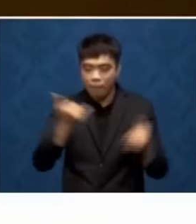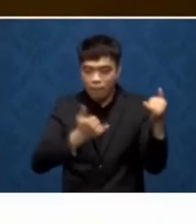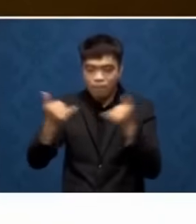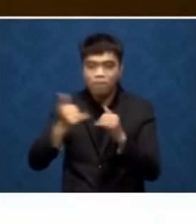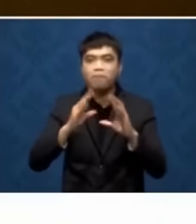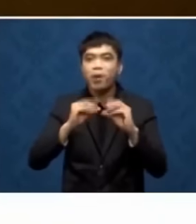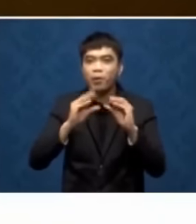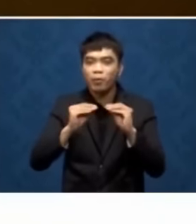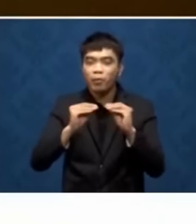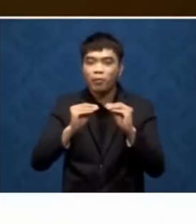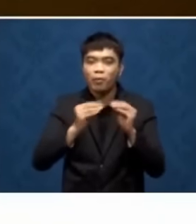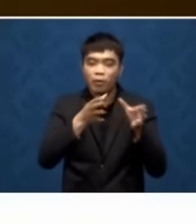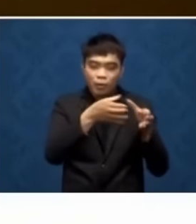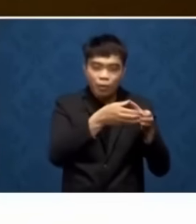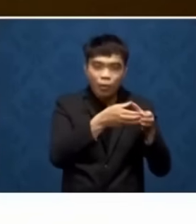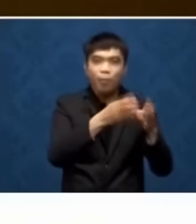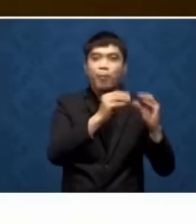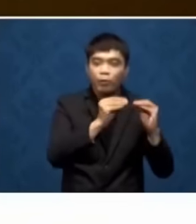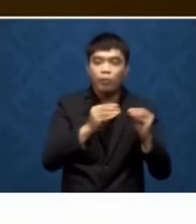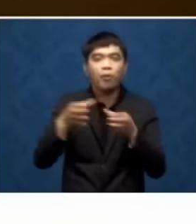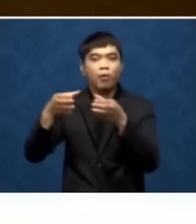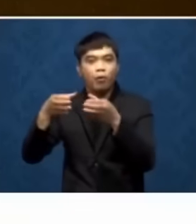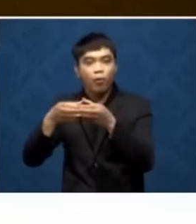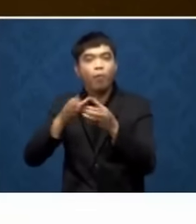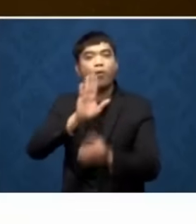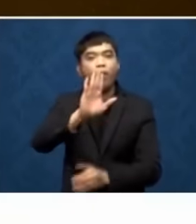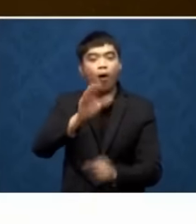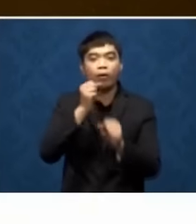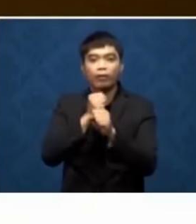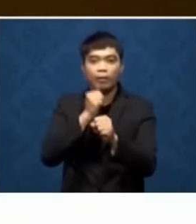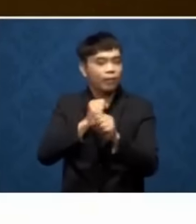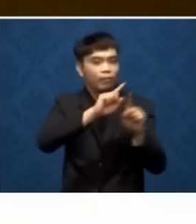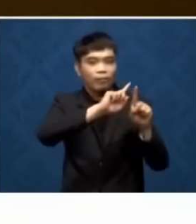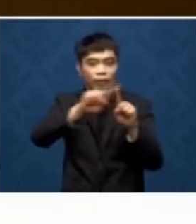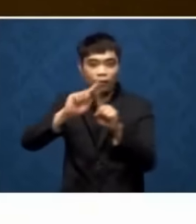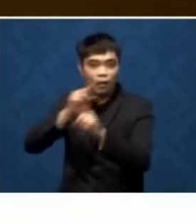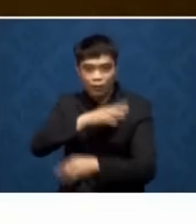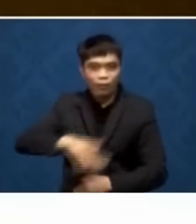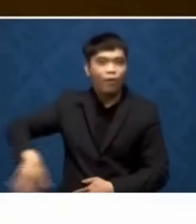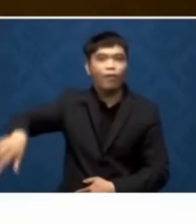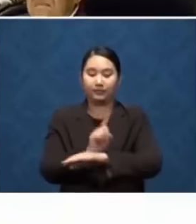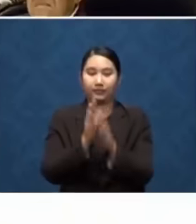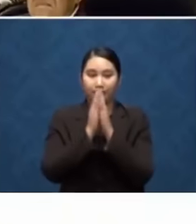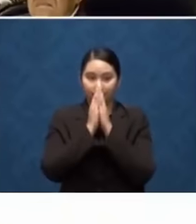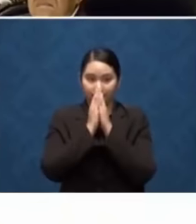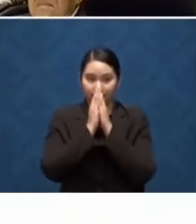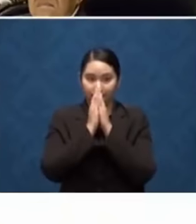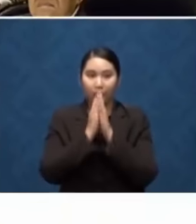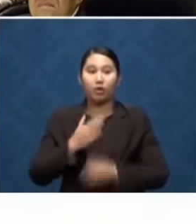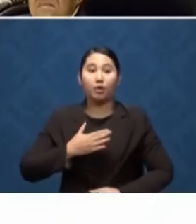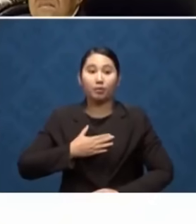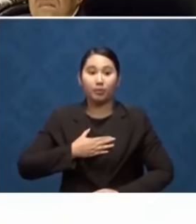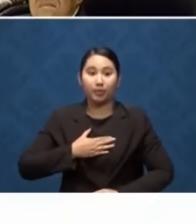หัวหน้าพรรคก้าวไกลนะคะซึ่งเป็นผู้ที่มีคุณสมบัติไม่มีคุณสมบัติต้องห้ามนะคะตามมาตร